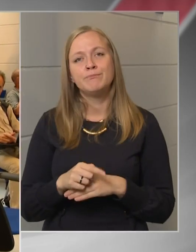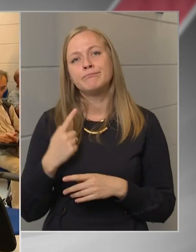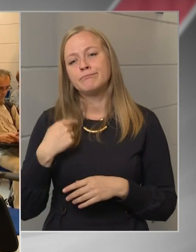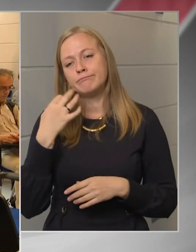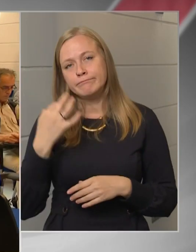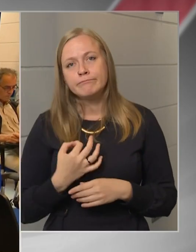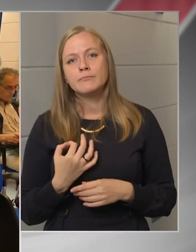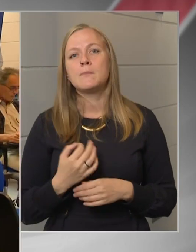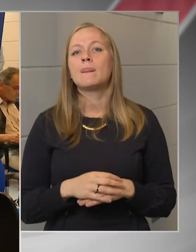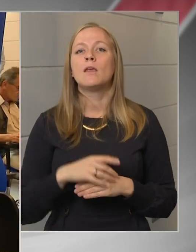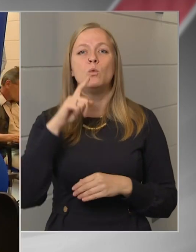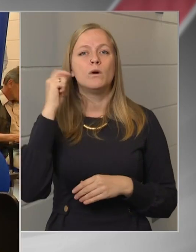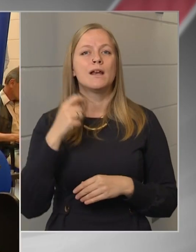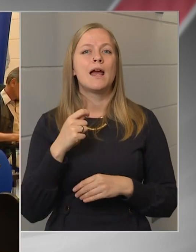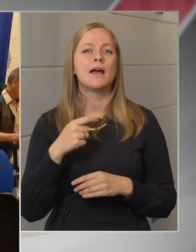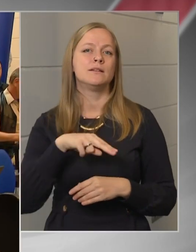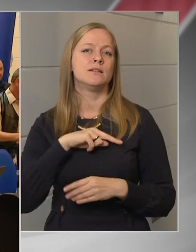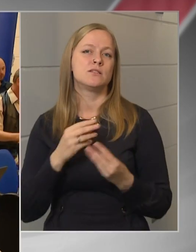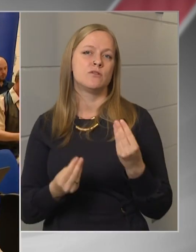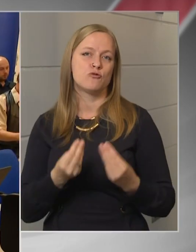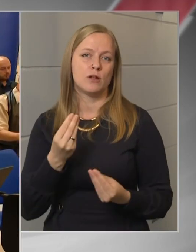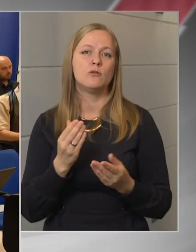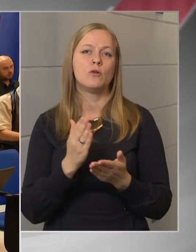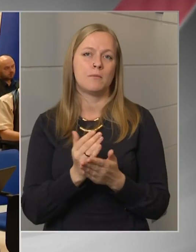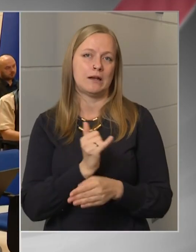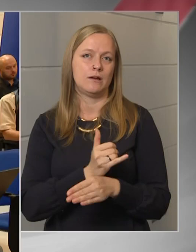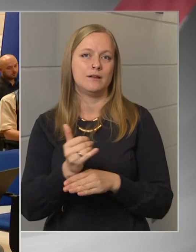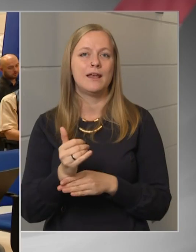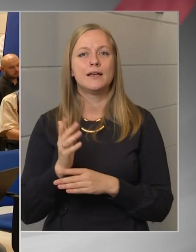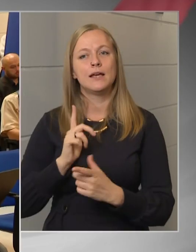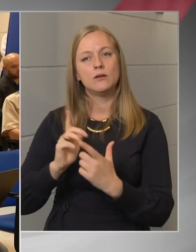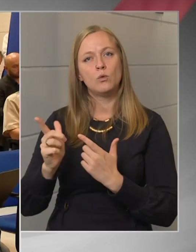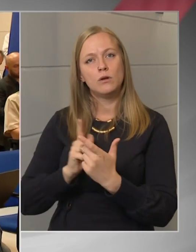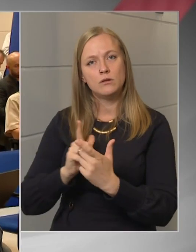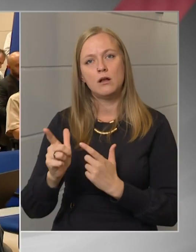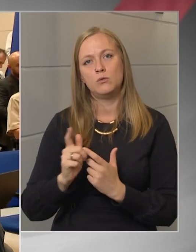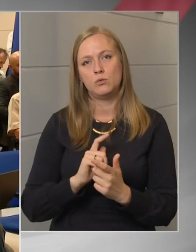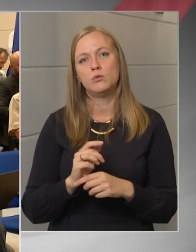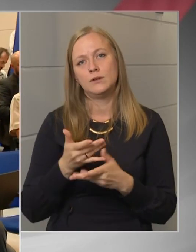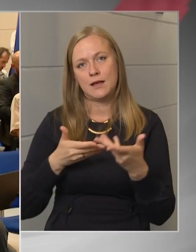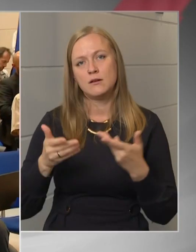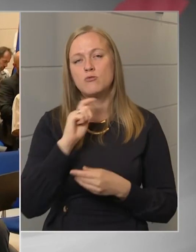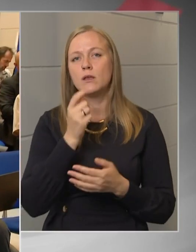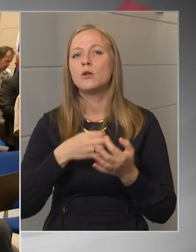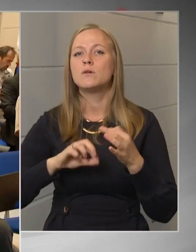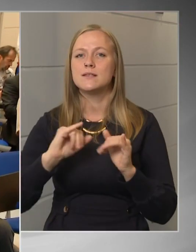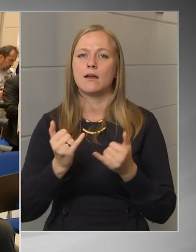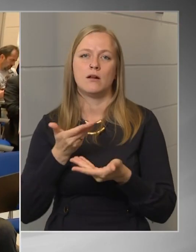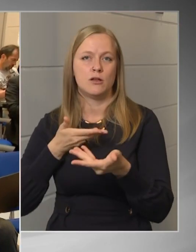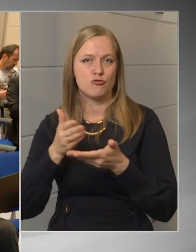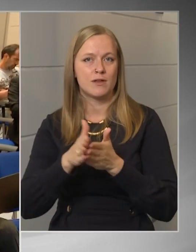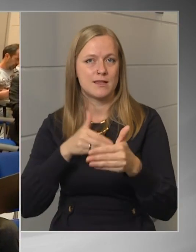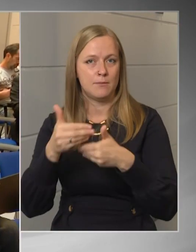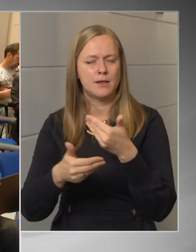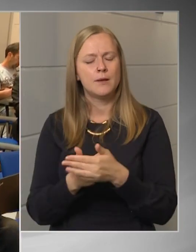Lapértesülések szerint az ukrán tisztviselők már ezen a héten két oldalú tárgyalásokat kezdeményezhetnek Magyarországgal is. A kérdésem az lenne, hogy